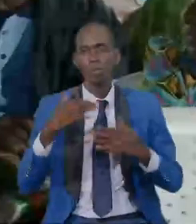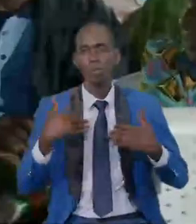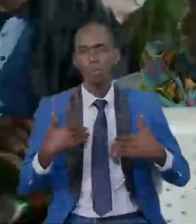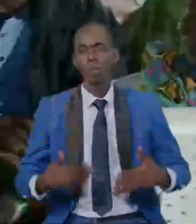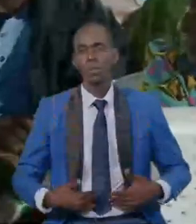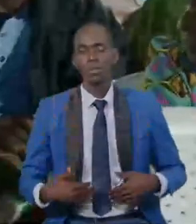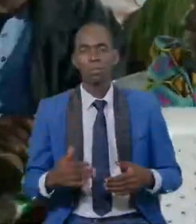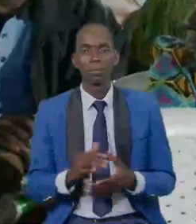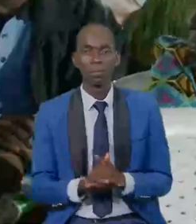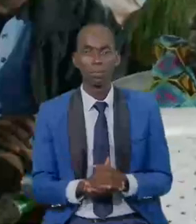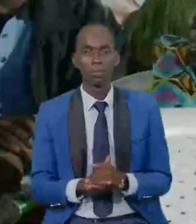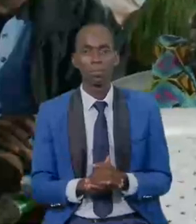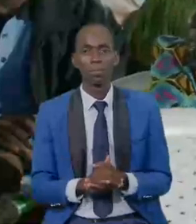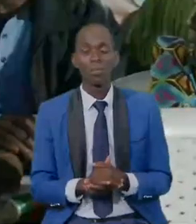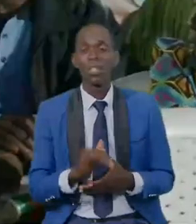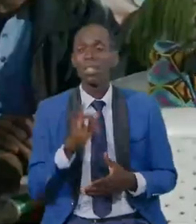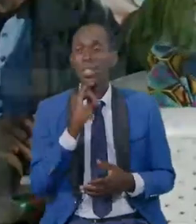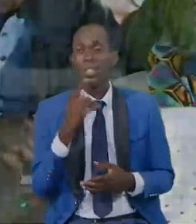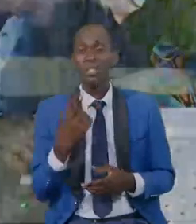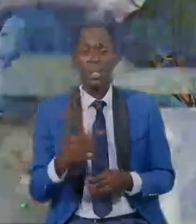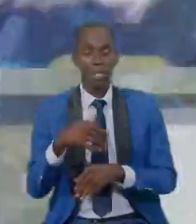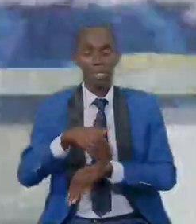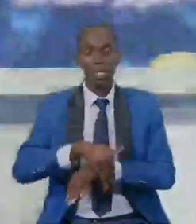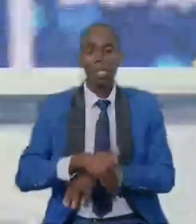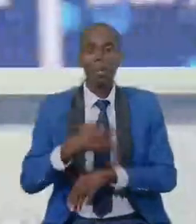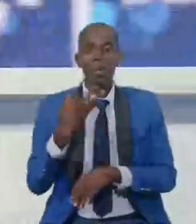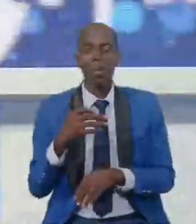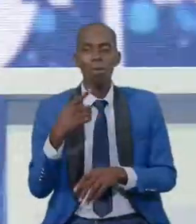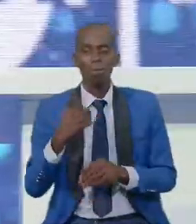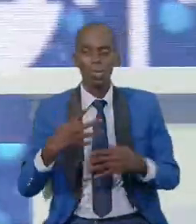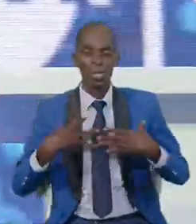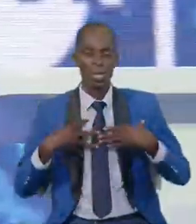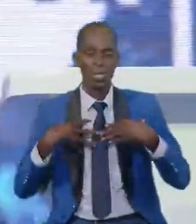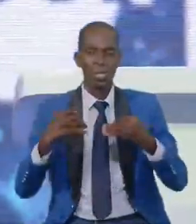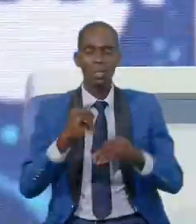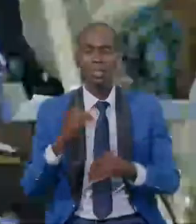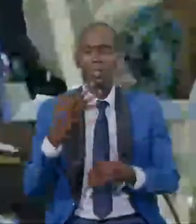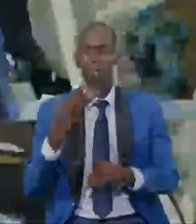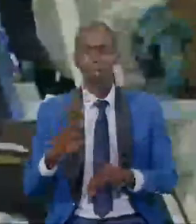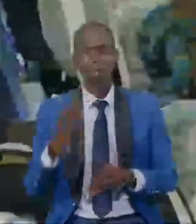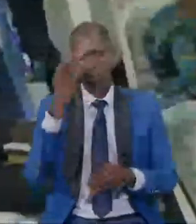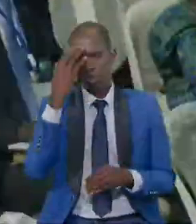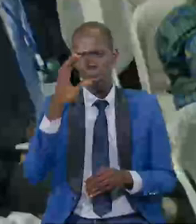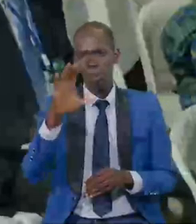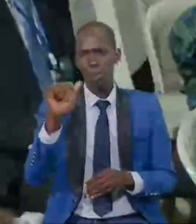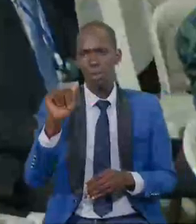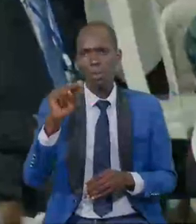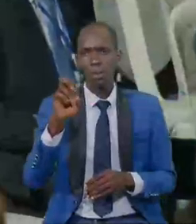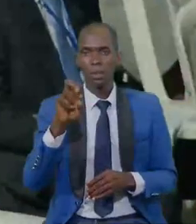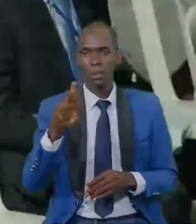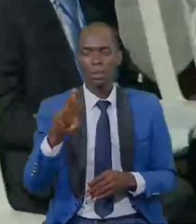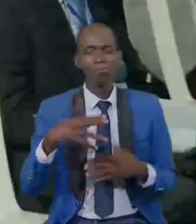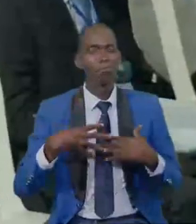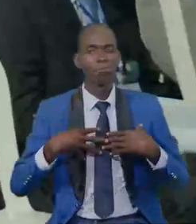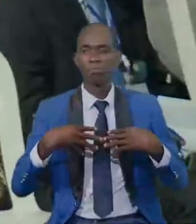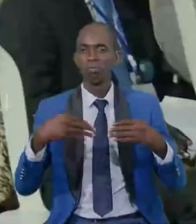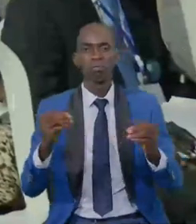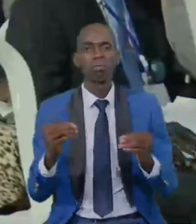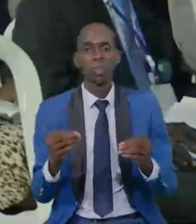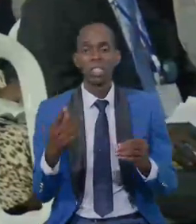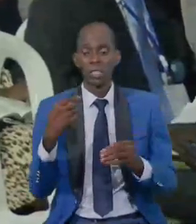que toute tumeur s'évanouisse, s'évapore, disparaisse de votre corps. C'est la nuit de guérir le